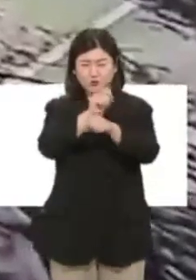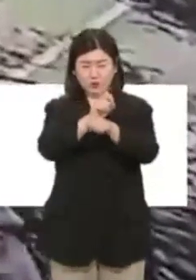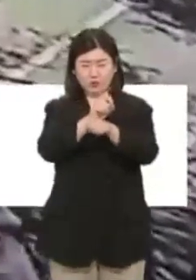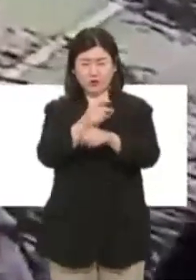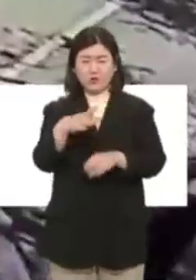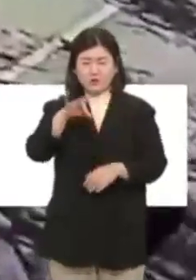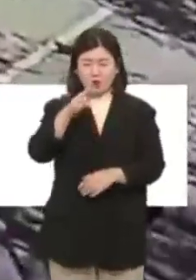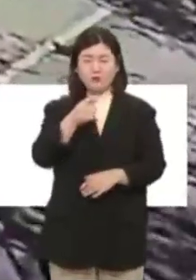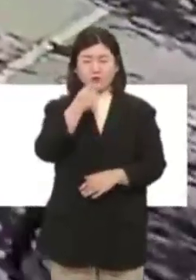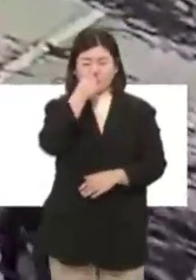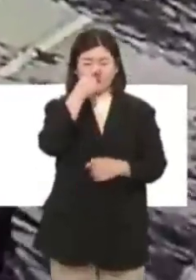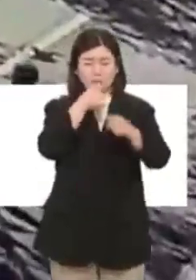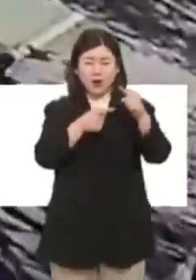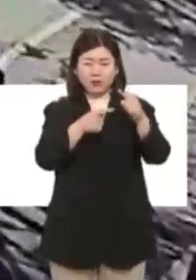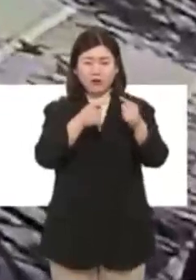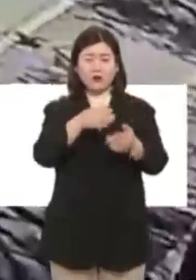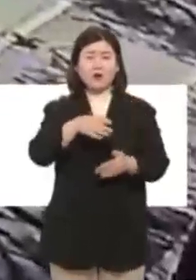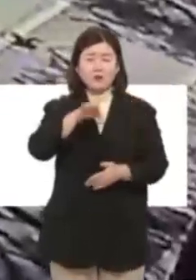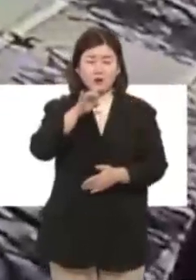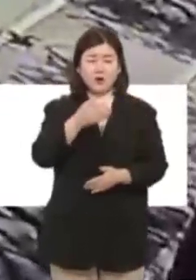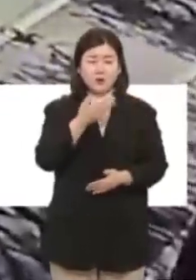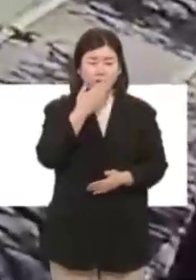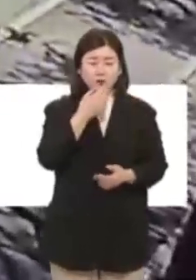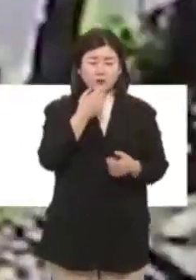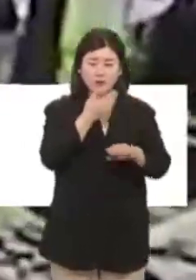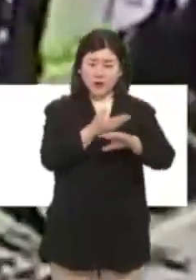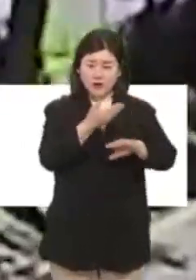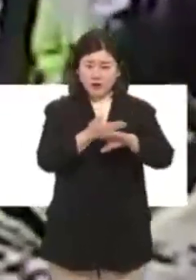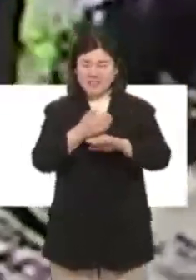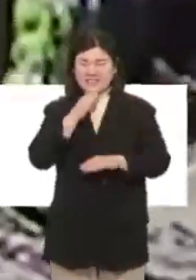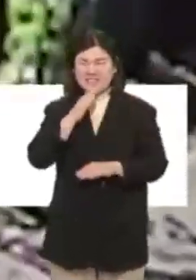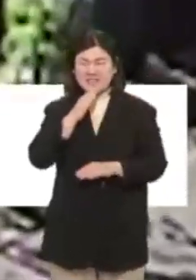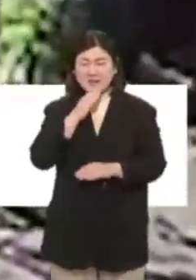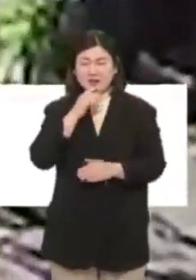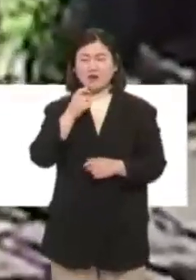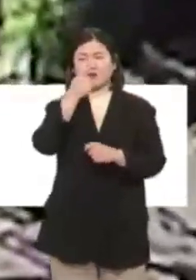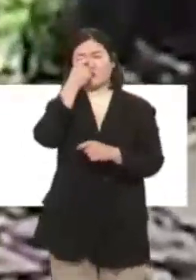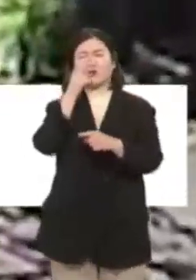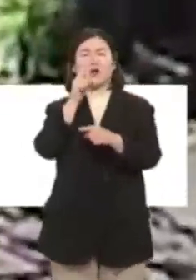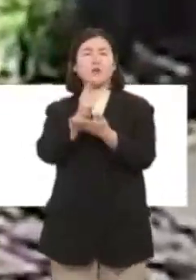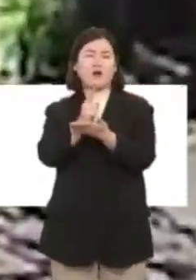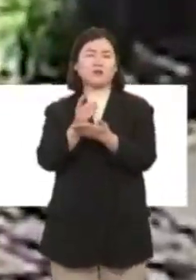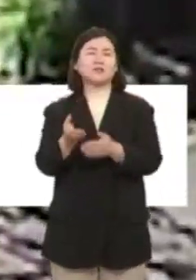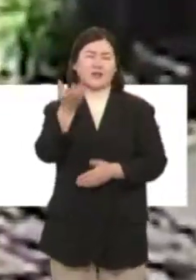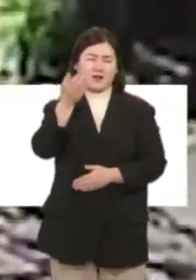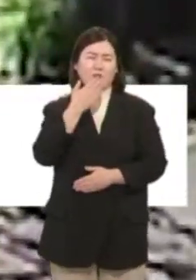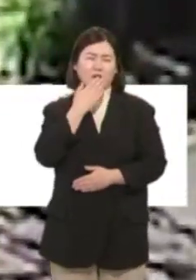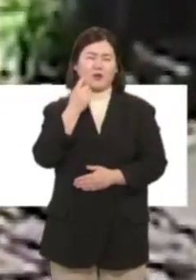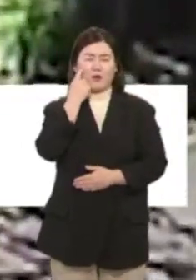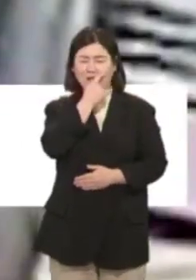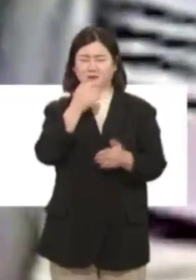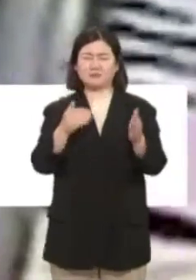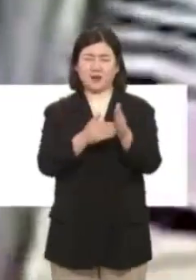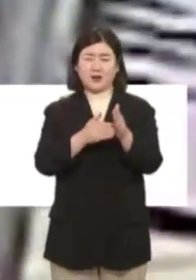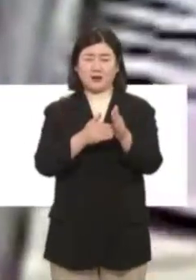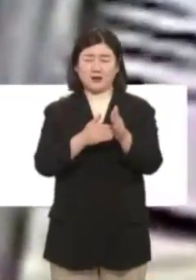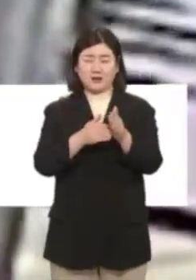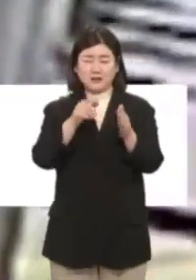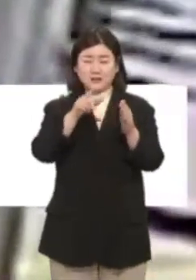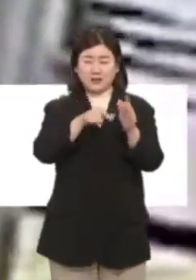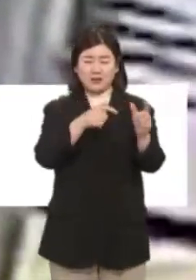소주 반병을 마셨다고 당초 진술한 것과 달리 실제로는 소주 한 병 이상을 마신 것으로 드러났습니다